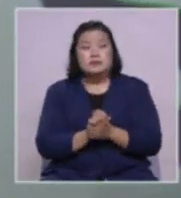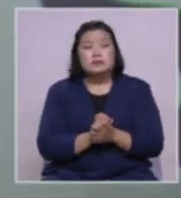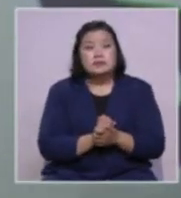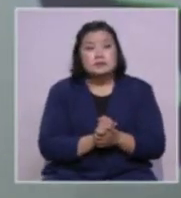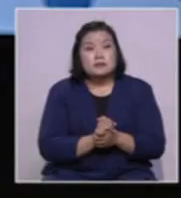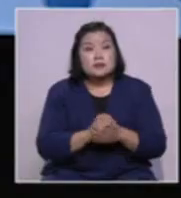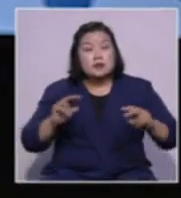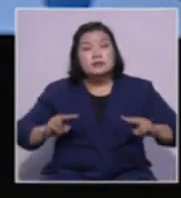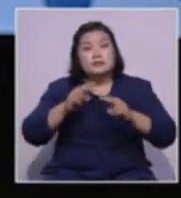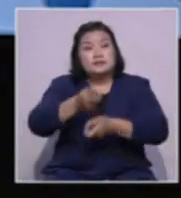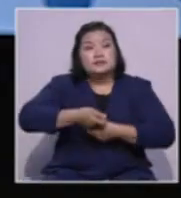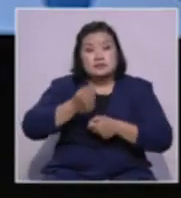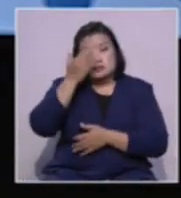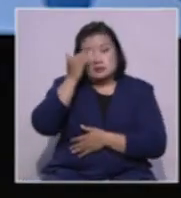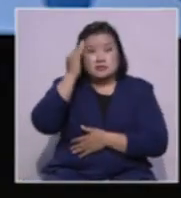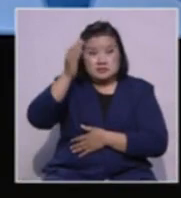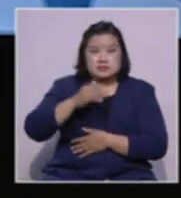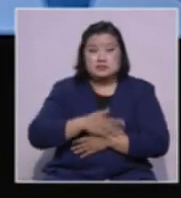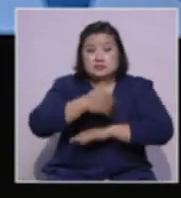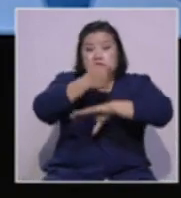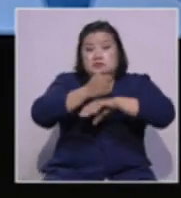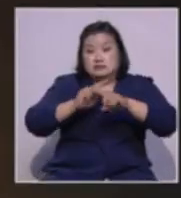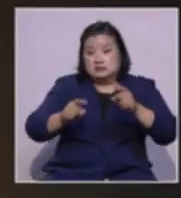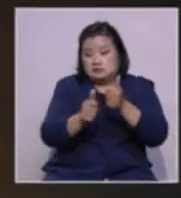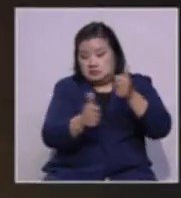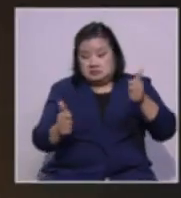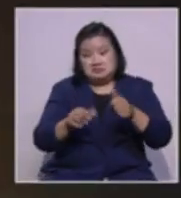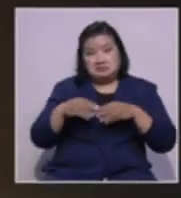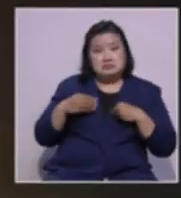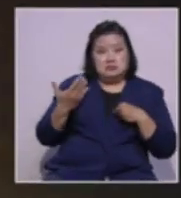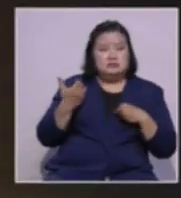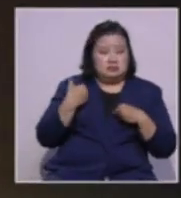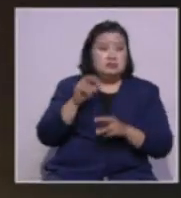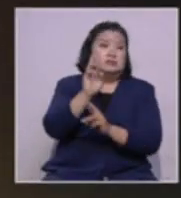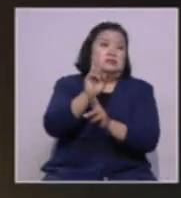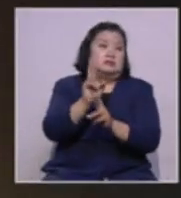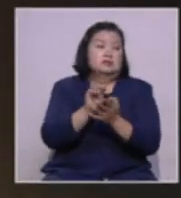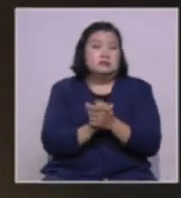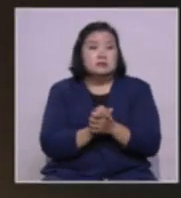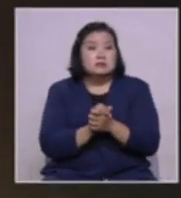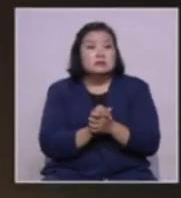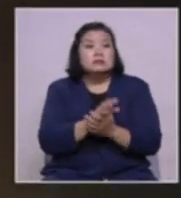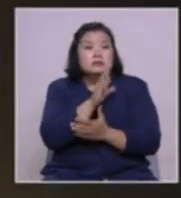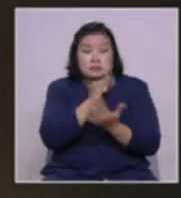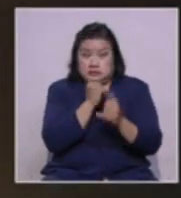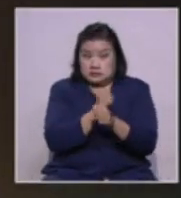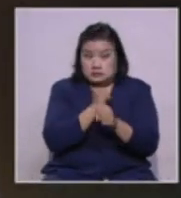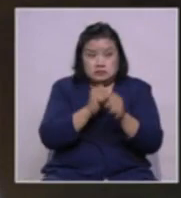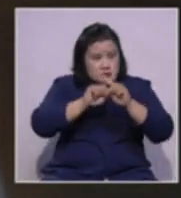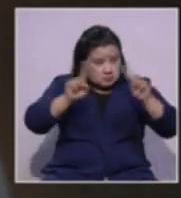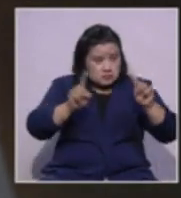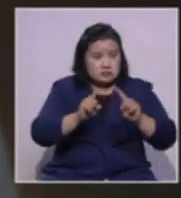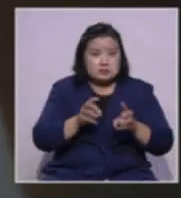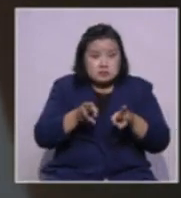จะเป็นรัฐมนตรีเกษตรซึ่งไม่มีใครยอม อ่ะคือนอกจากเป้งแล้วเนี่ยเราก็จะบอกว่านโยบายเองก็มีความต่างกันเยอะในเรื่องเกษ